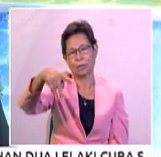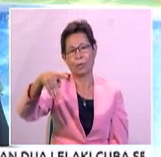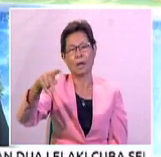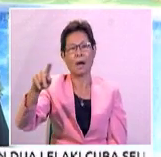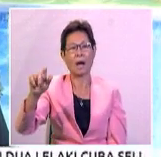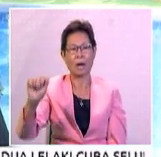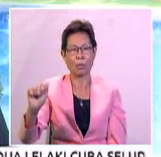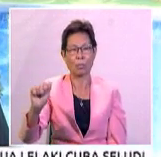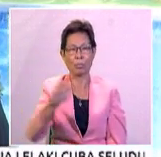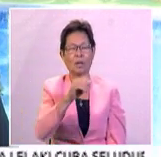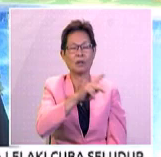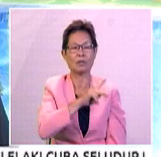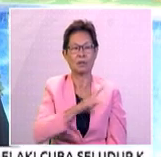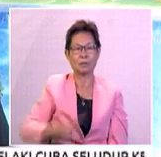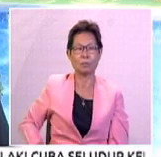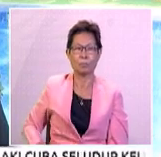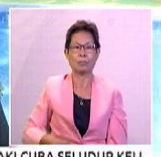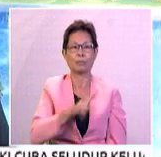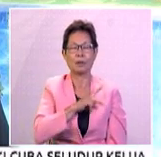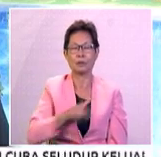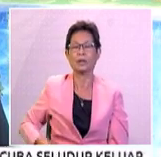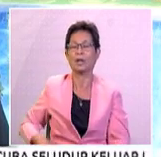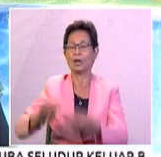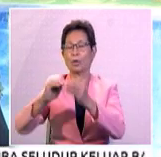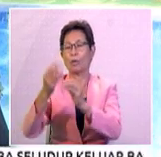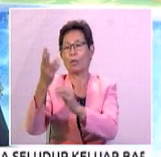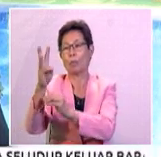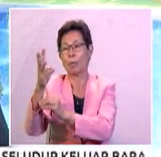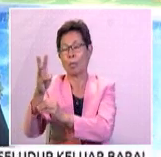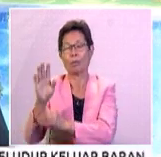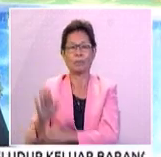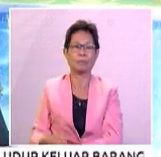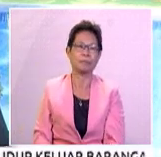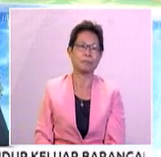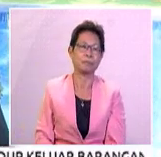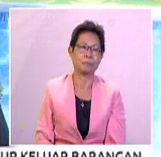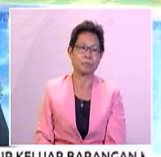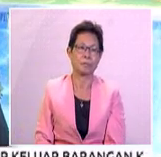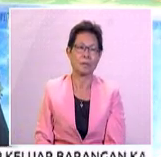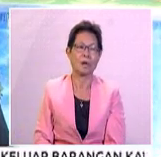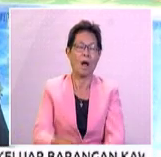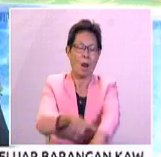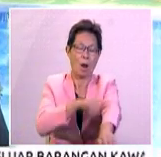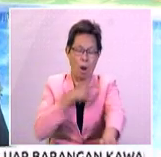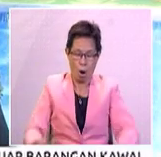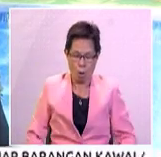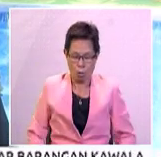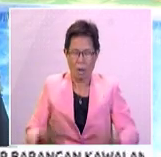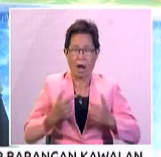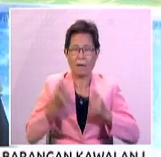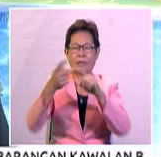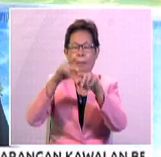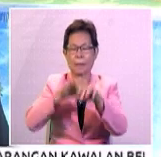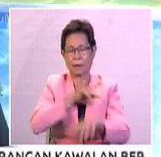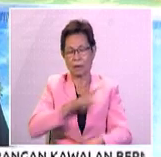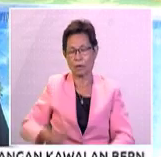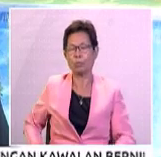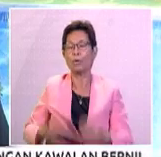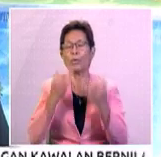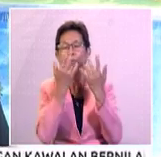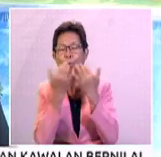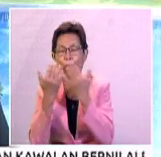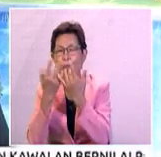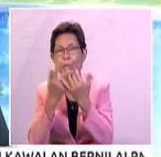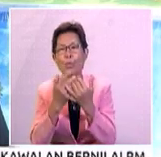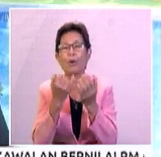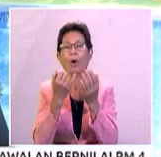Agong yang ke-16. Dirgahayu Tuanku juga kebawah duli Yang Maha Mulia Seri Paduka Baginda Yang di-Pertuan Agong sempena ulang tahun